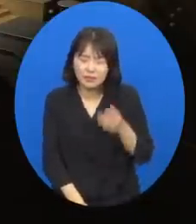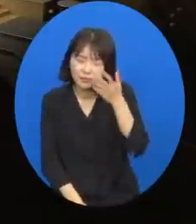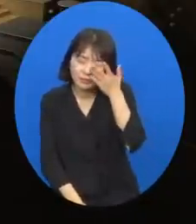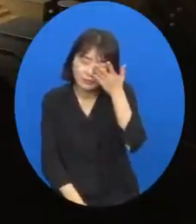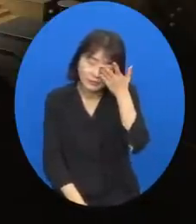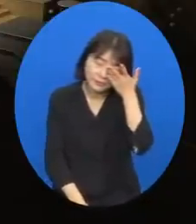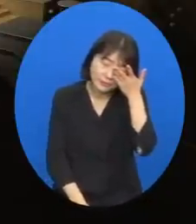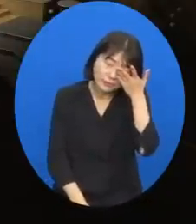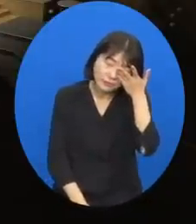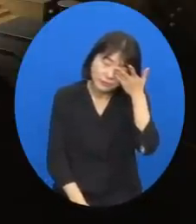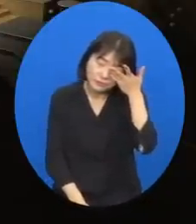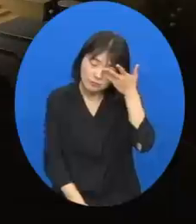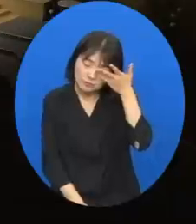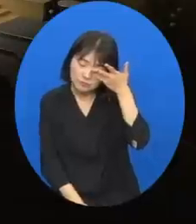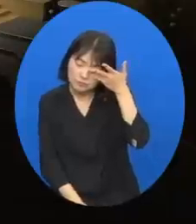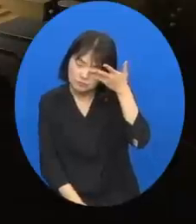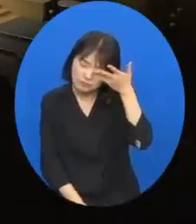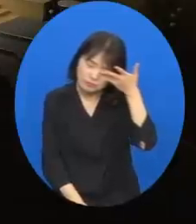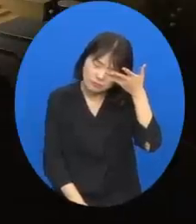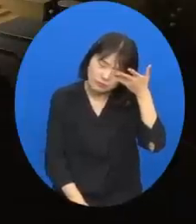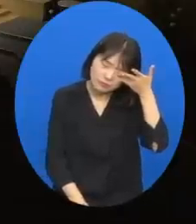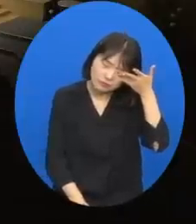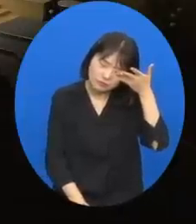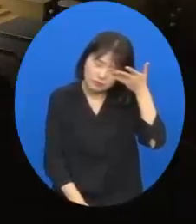영화를 누나 털 했고